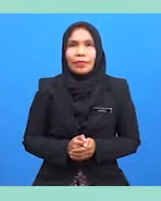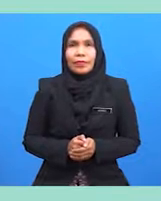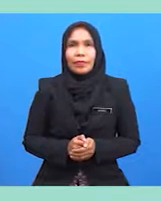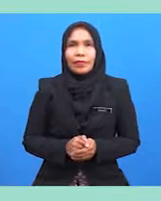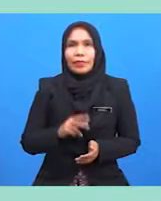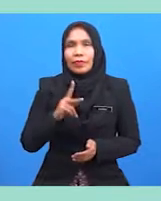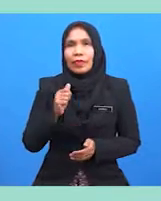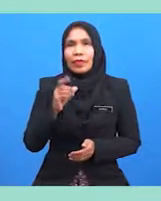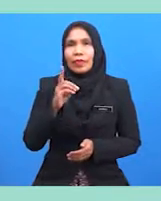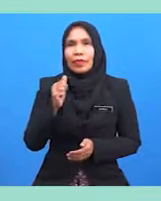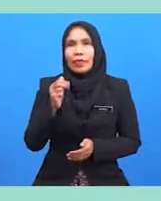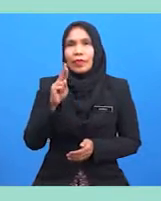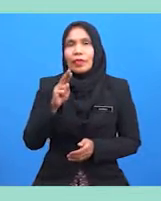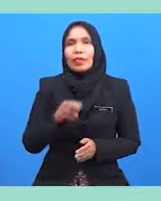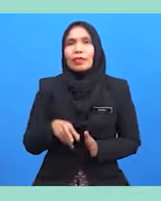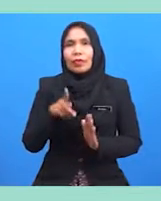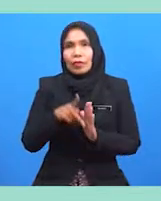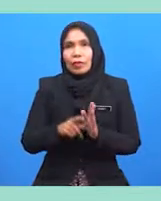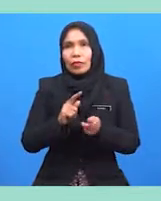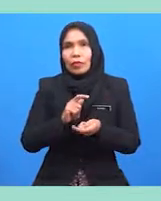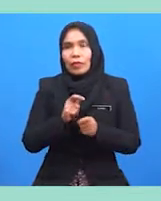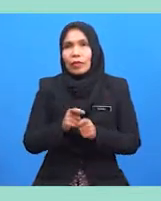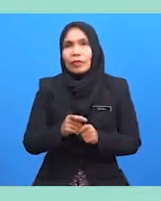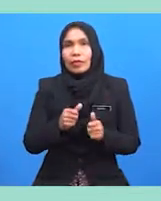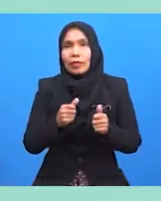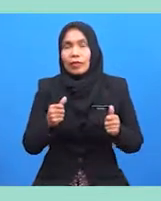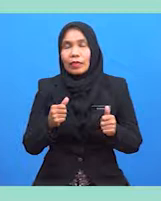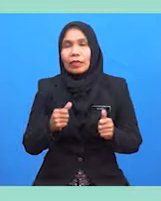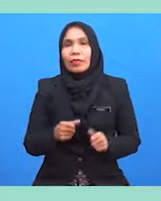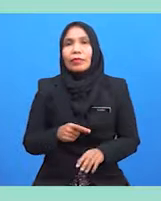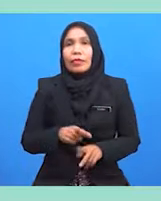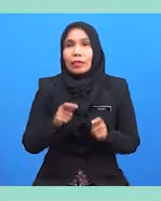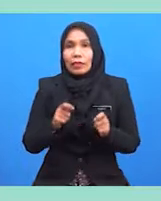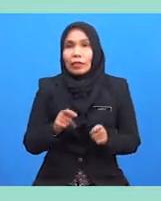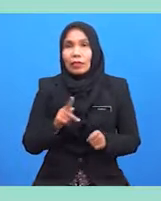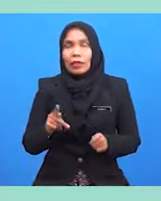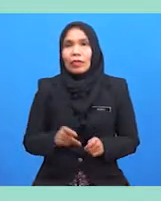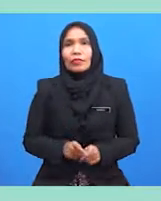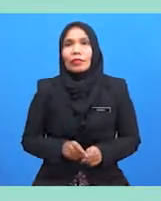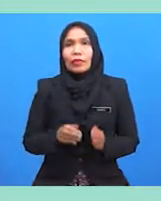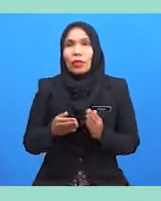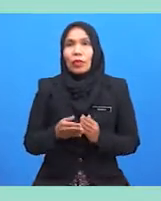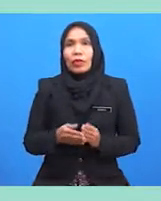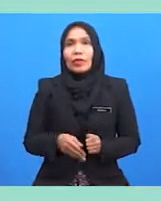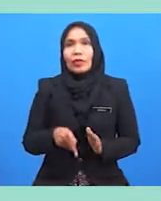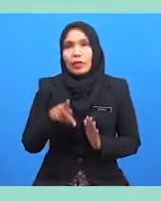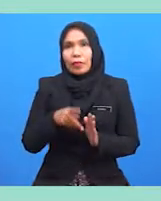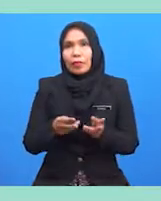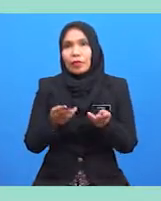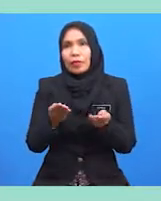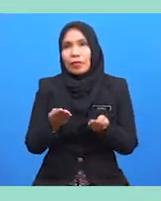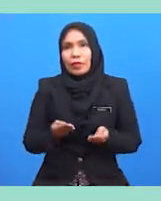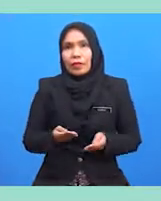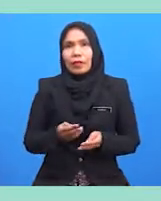Kadar pertukaran asing ditentukan oleh permintaan DD dan penawaran